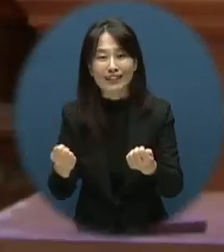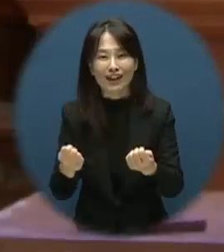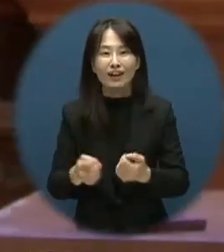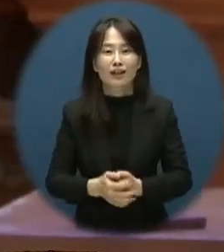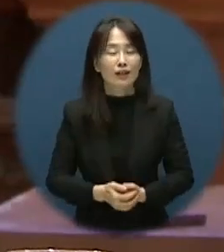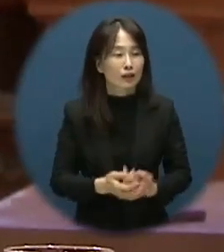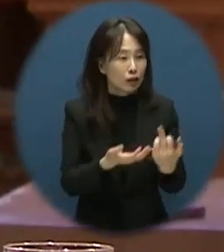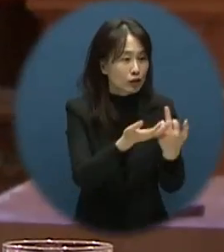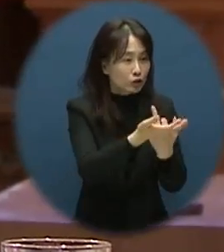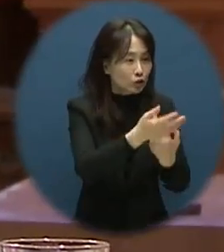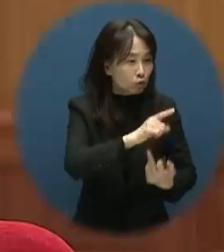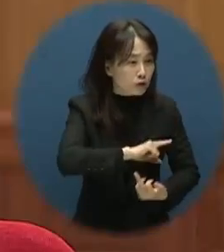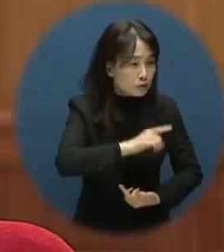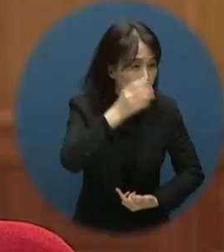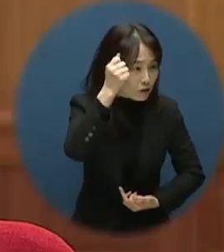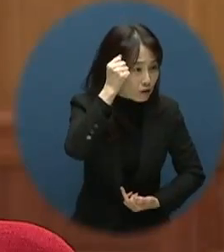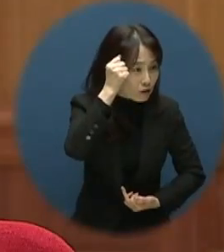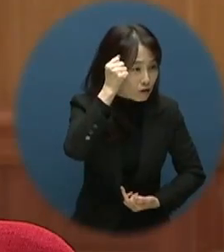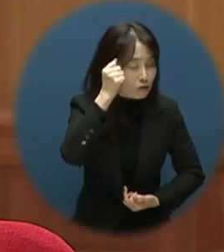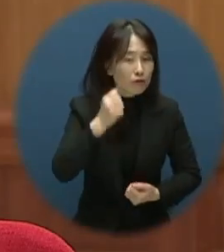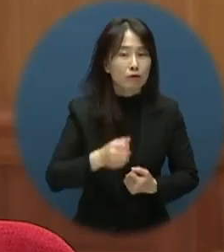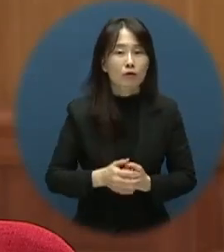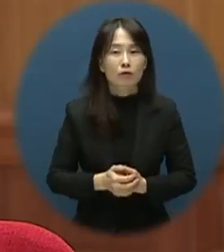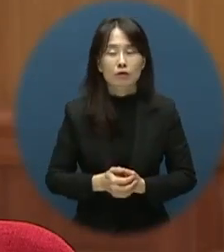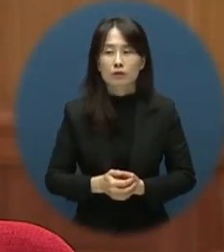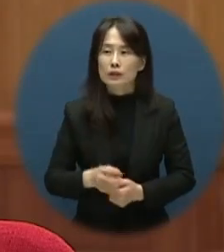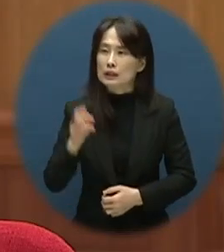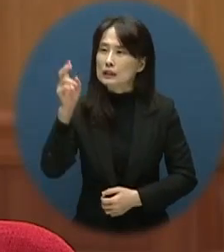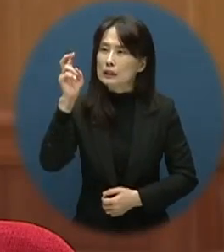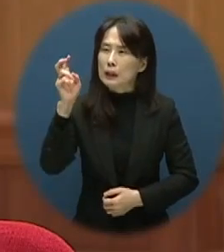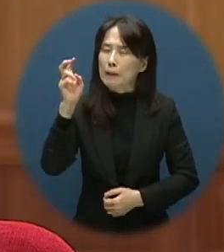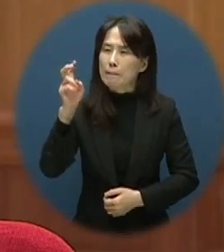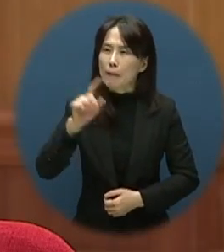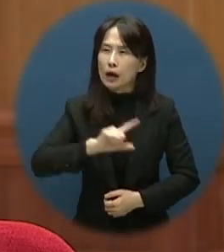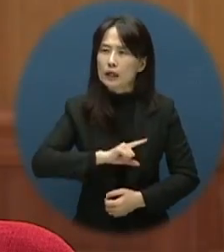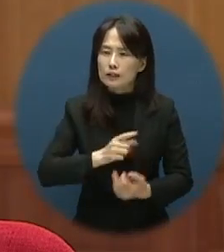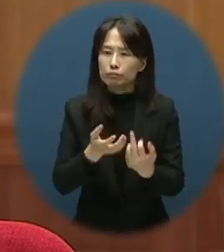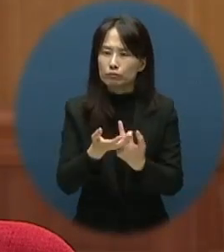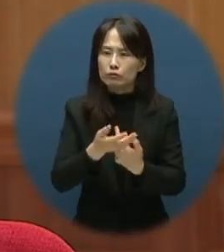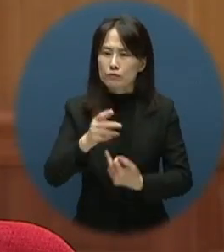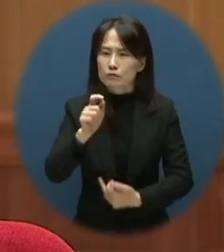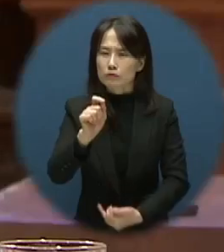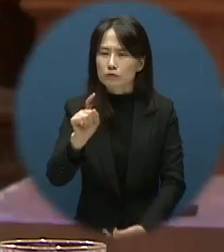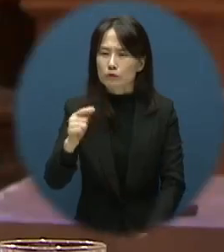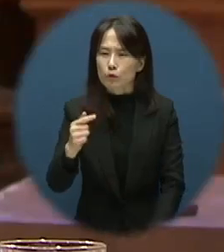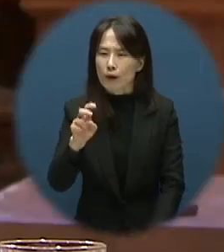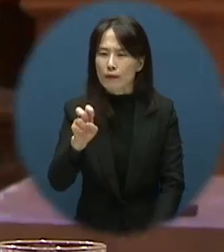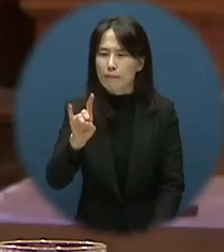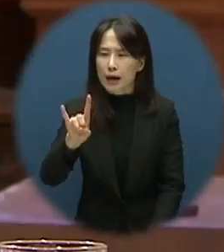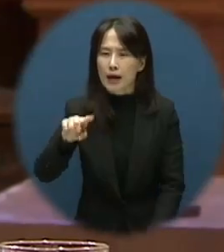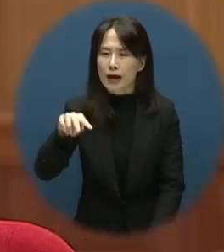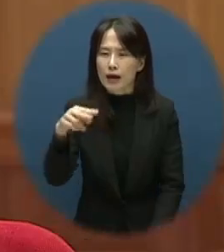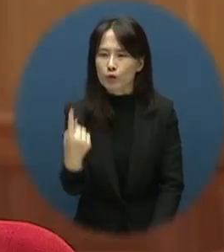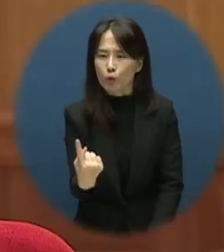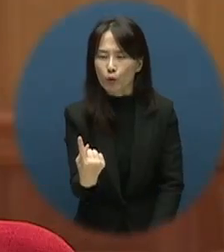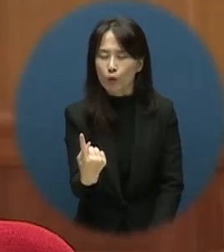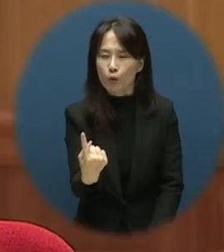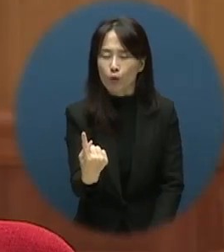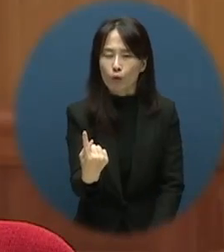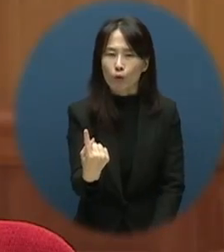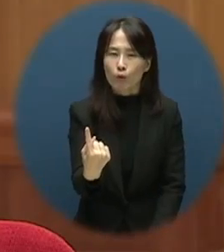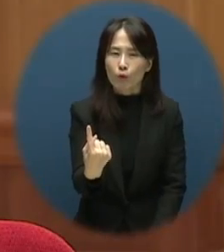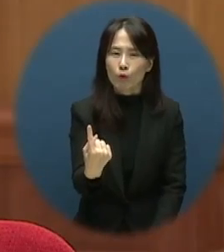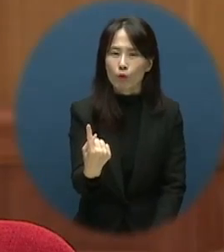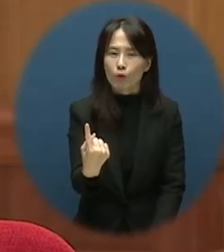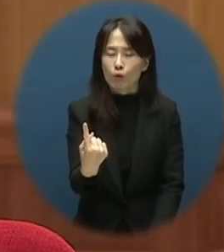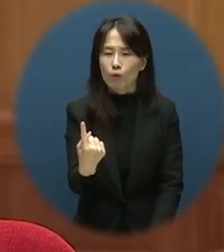그래서 어느 섬인지 기억 안 나세요? 아마 이름이 관매도. 관매도. 아마